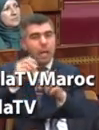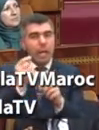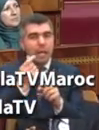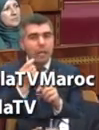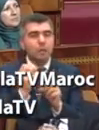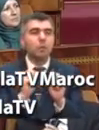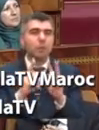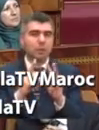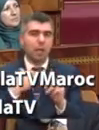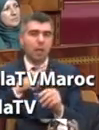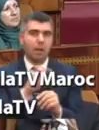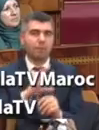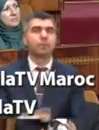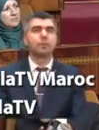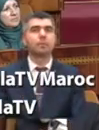هذا الشيء